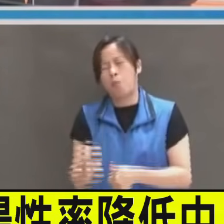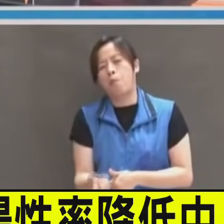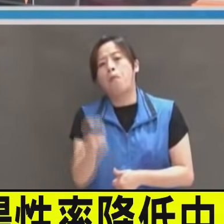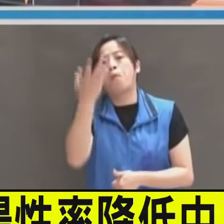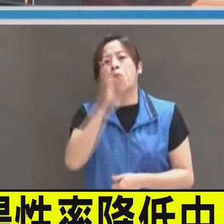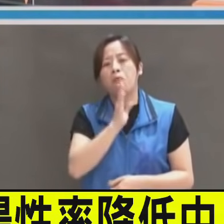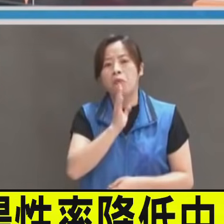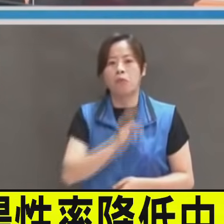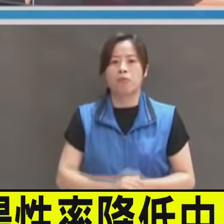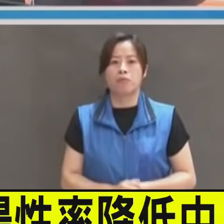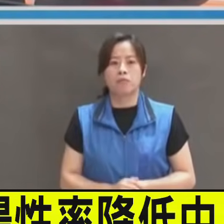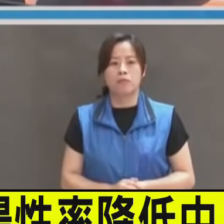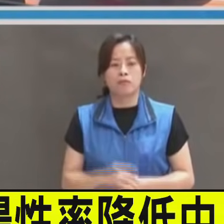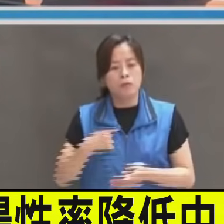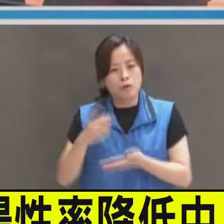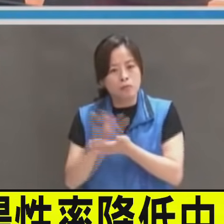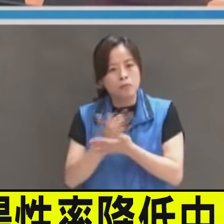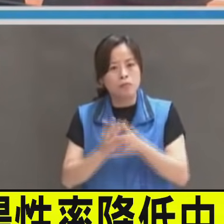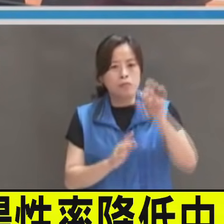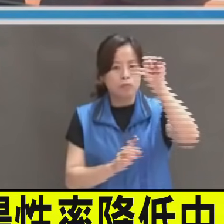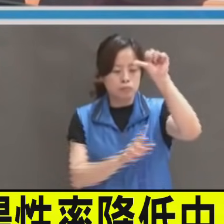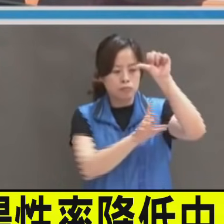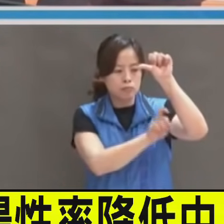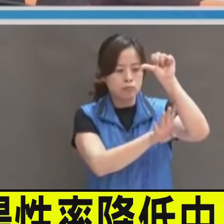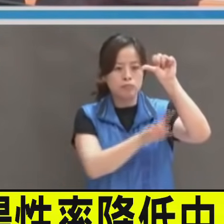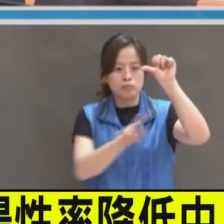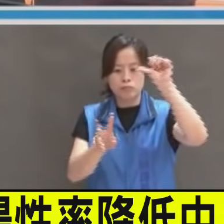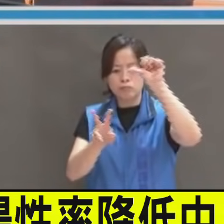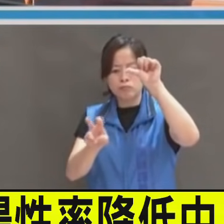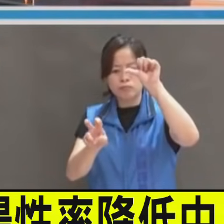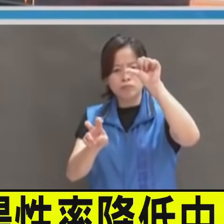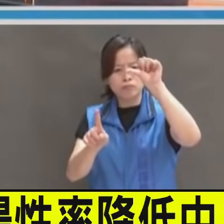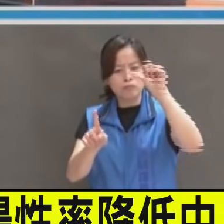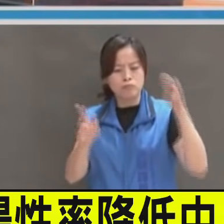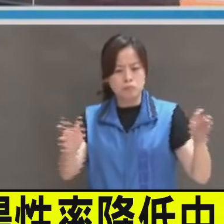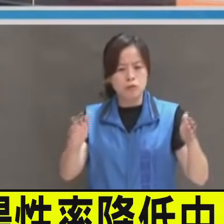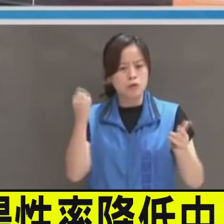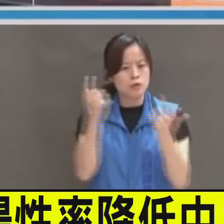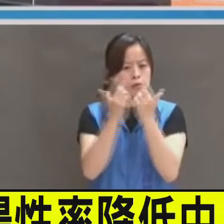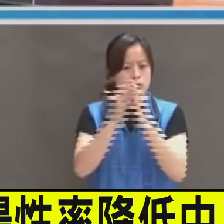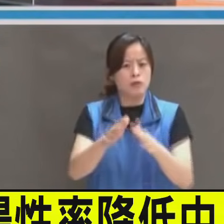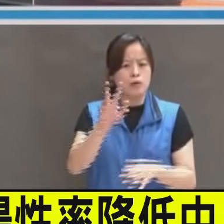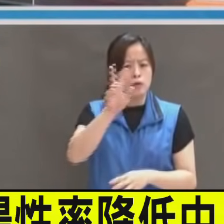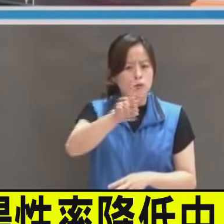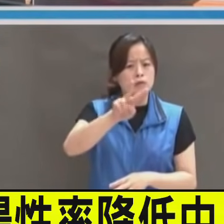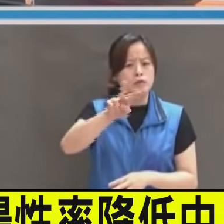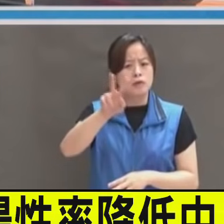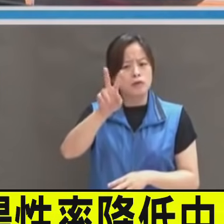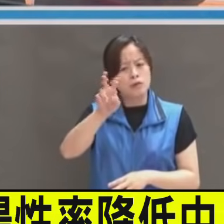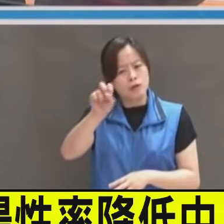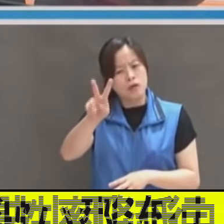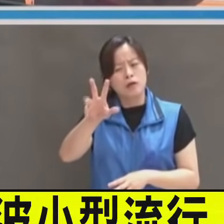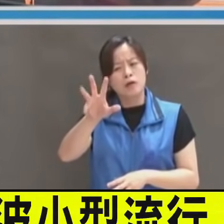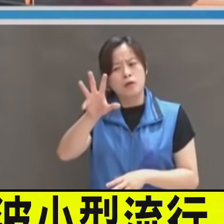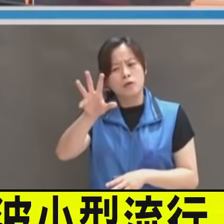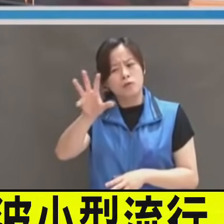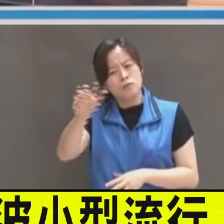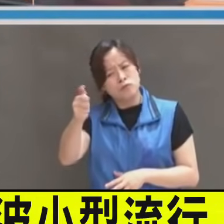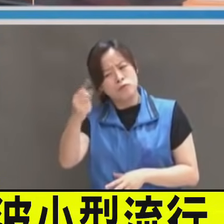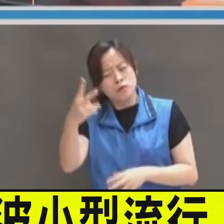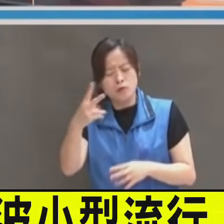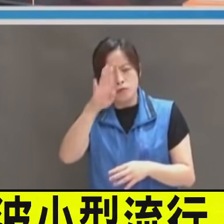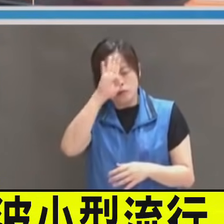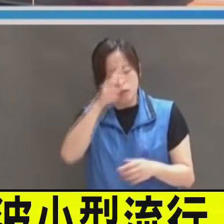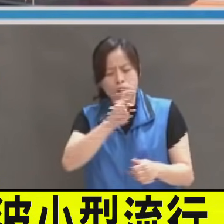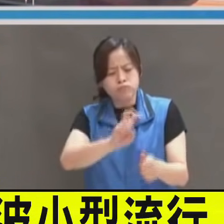位可以看到，因为你看到5月29号为什么是高峰？因为当大量的个案出现的时